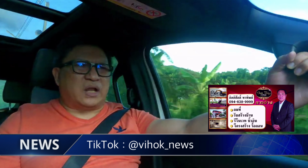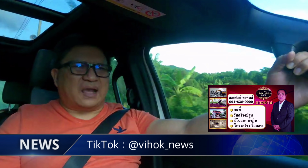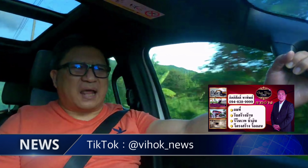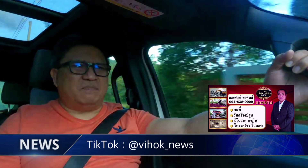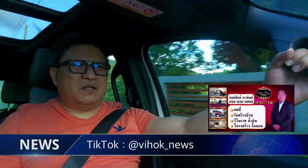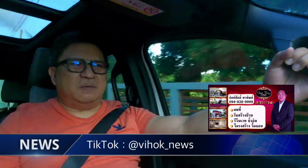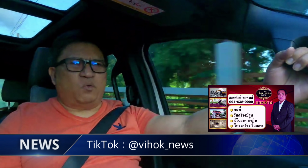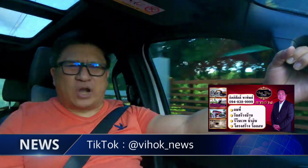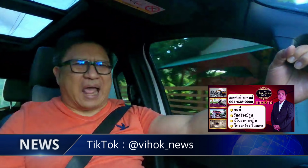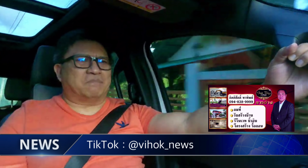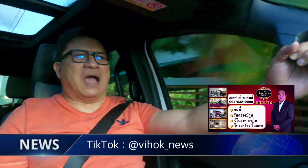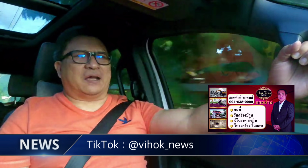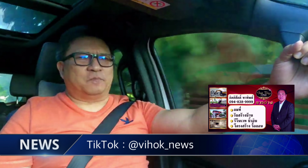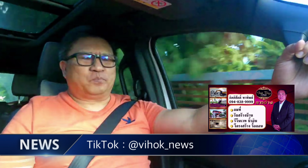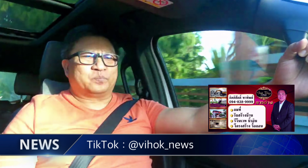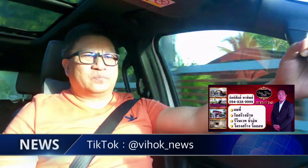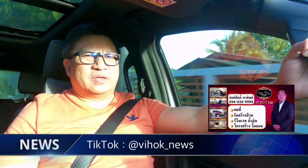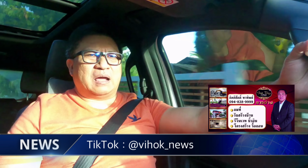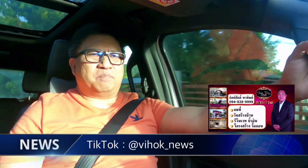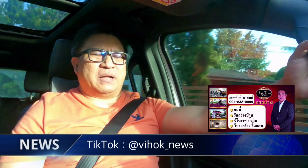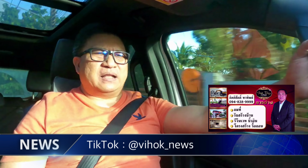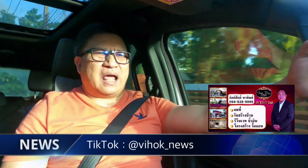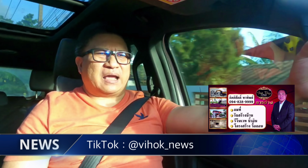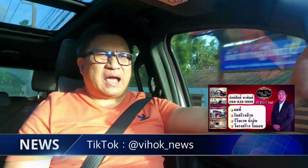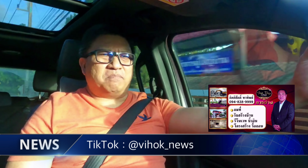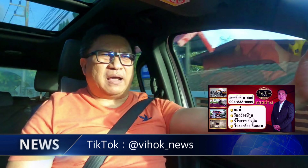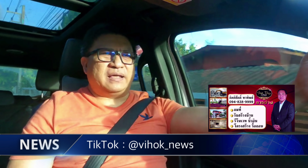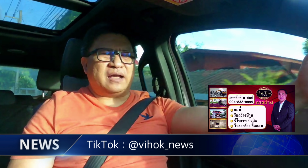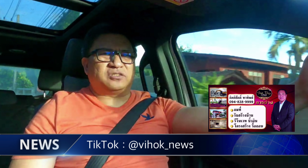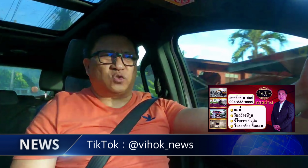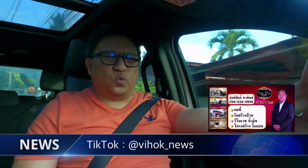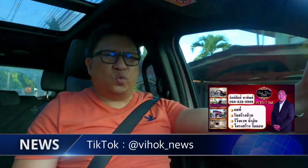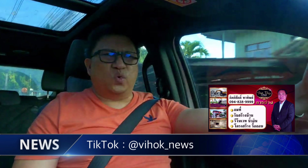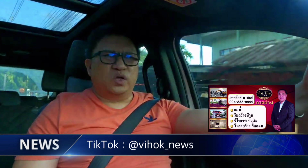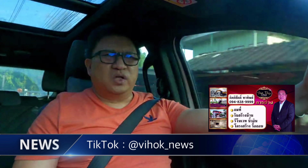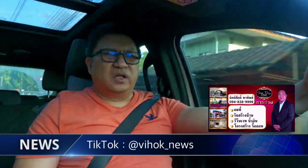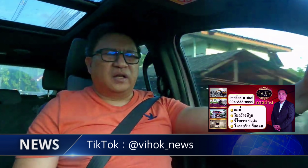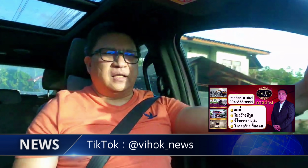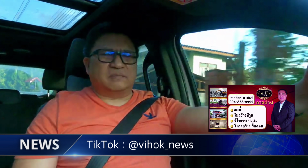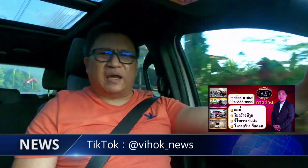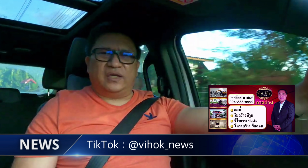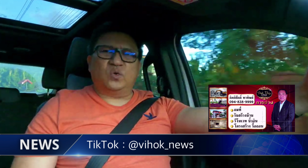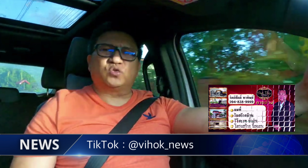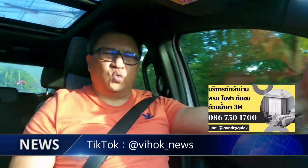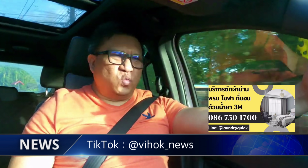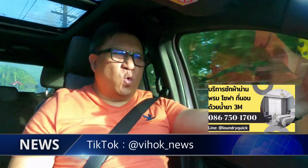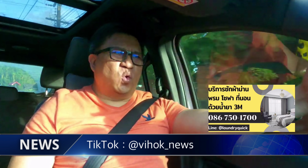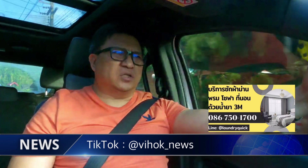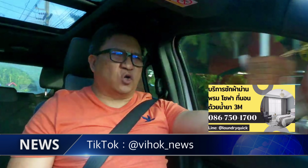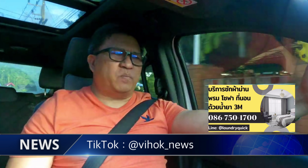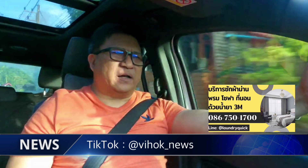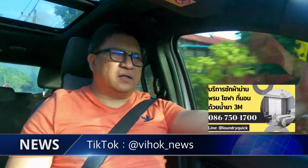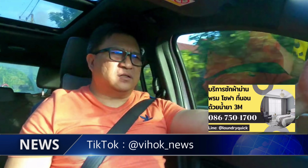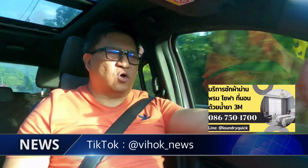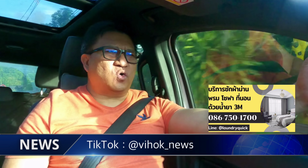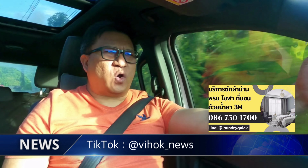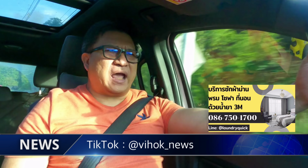เป็นกลยุทธ์ทางการเมืองที่โบราณมากนะฮะเป็นหลักการแบ่งแยกศัตรูในสมัยยุคซุนวู